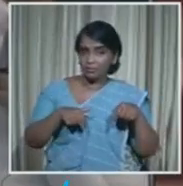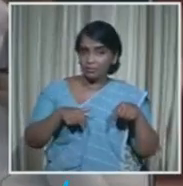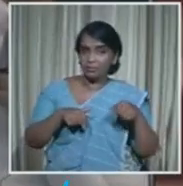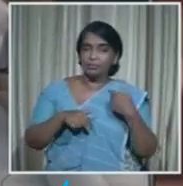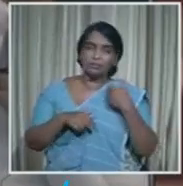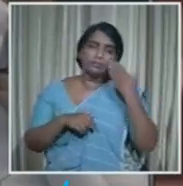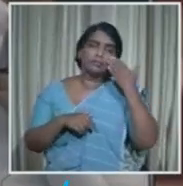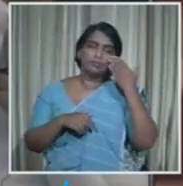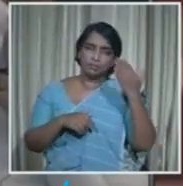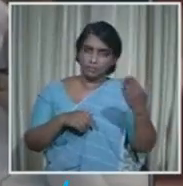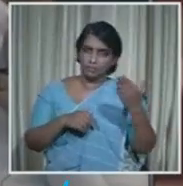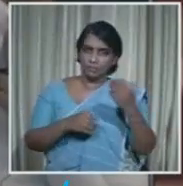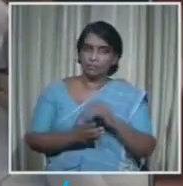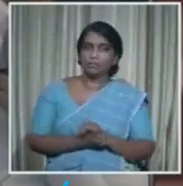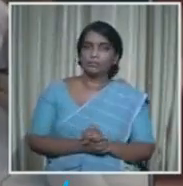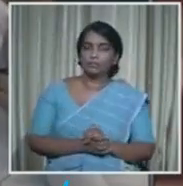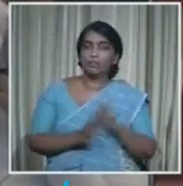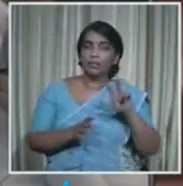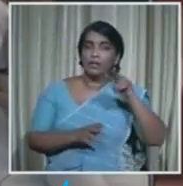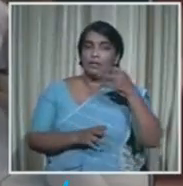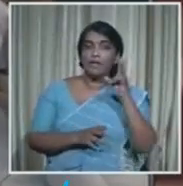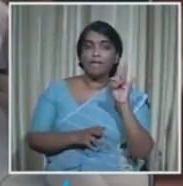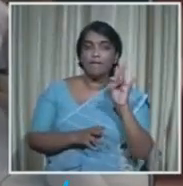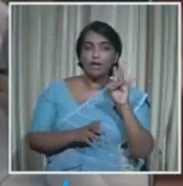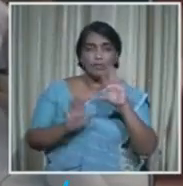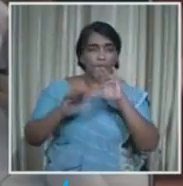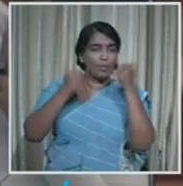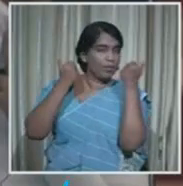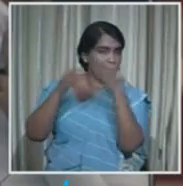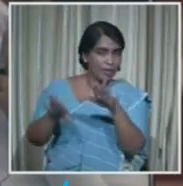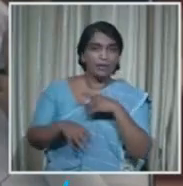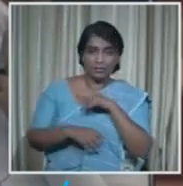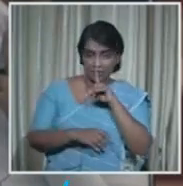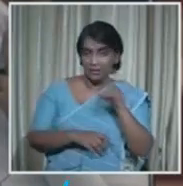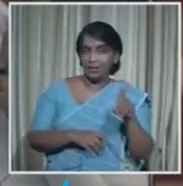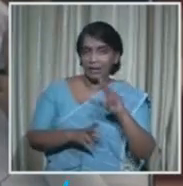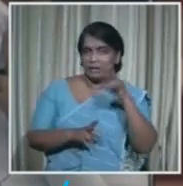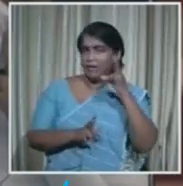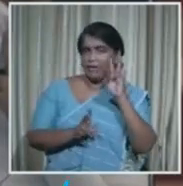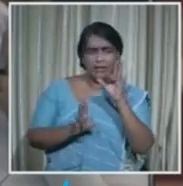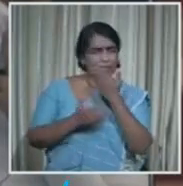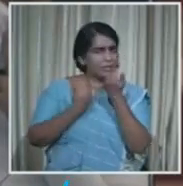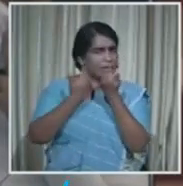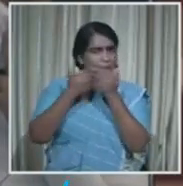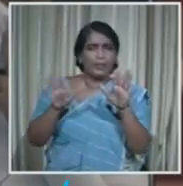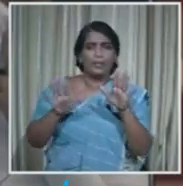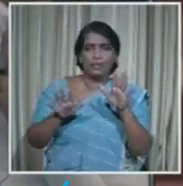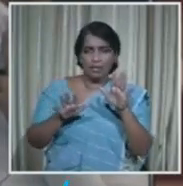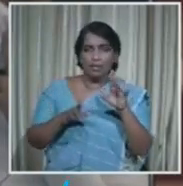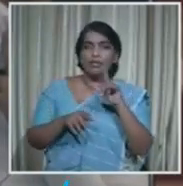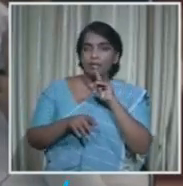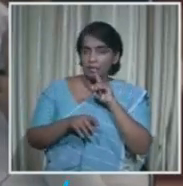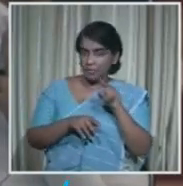dakinawa dan 225 mepa kiyala ne kiyanne 225 mepa kiyala